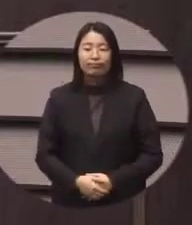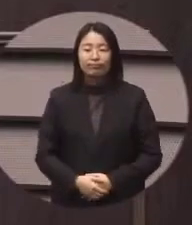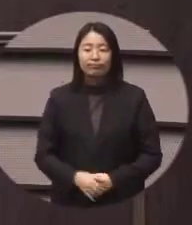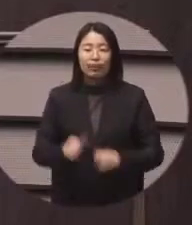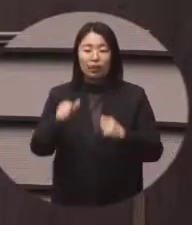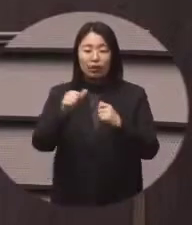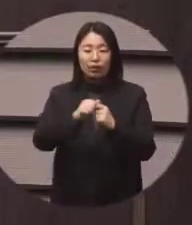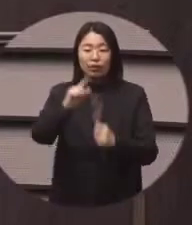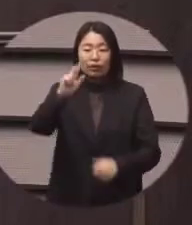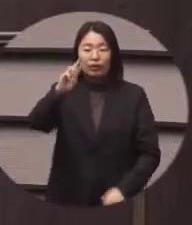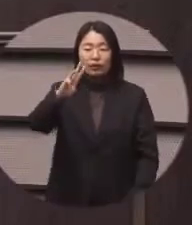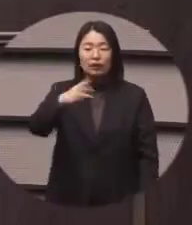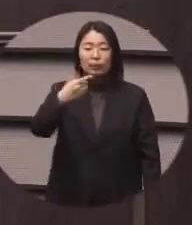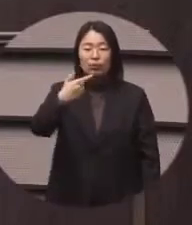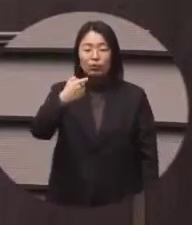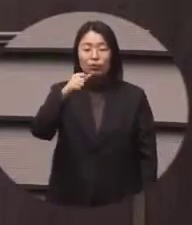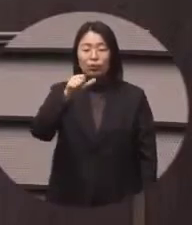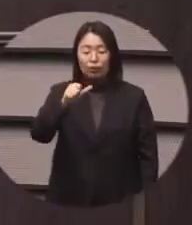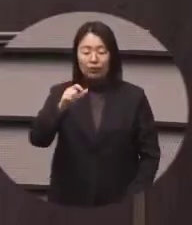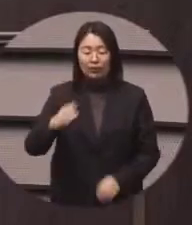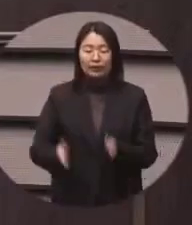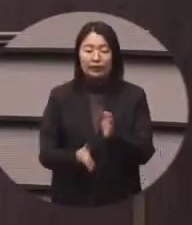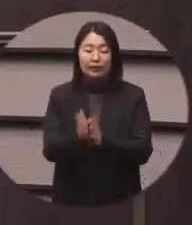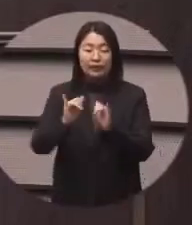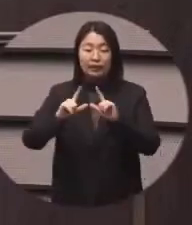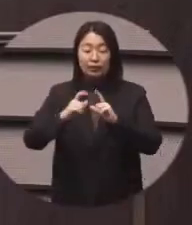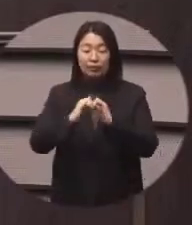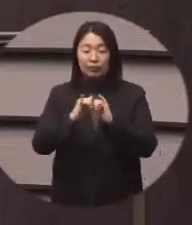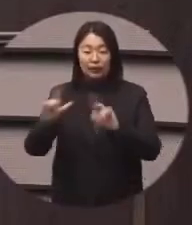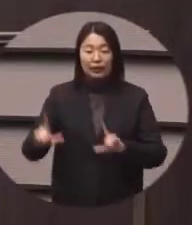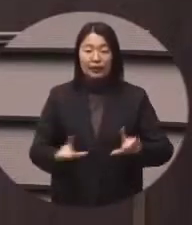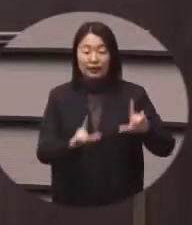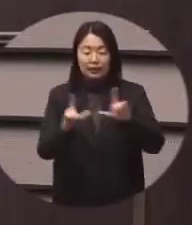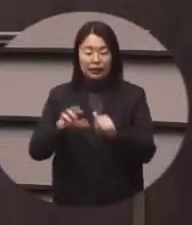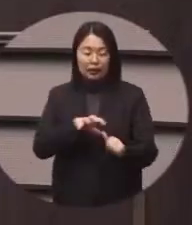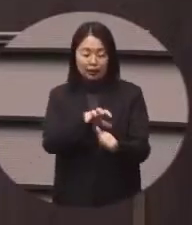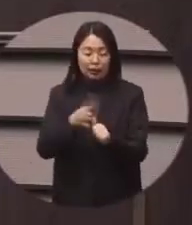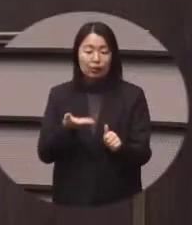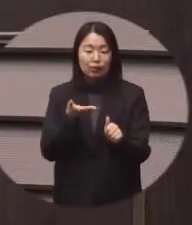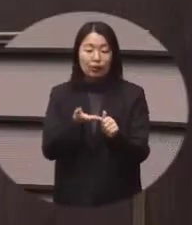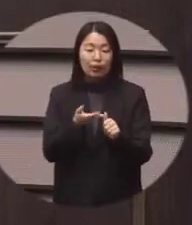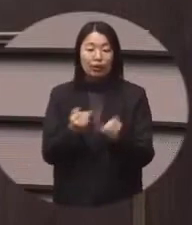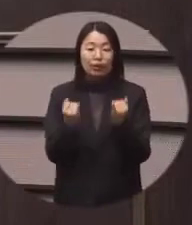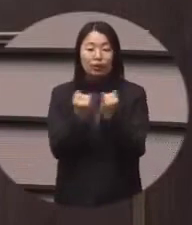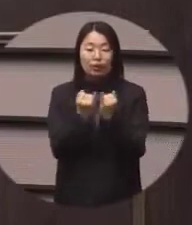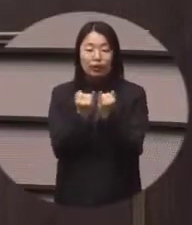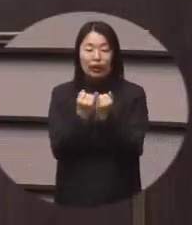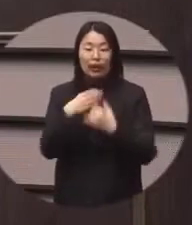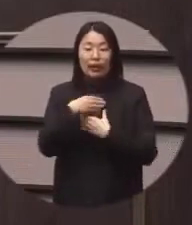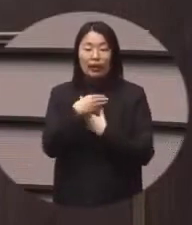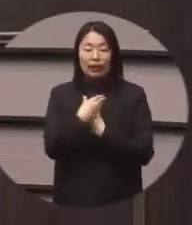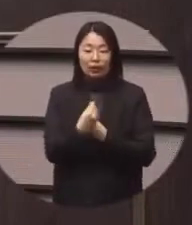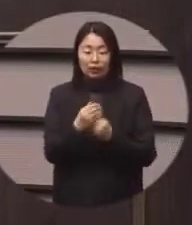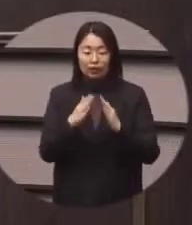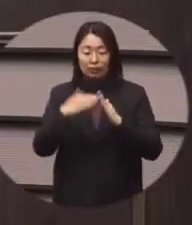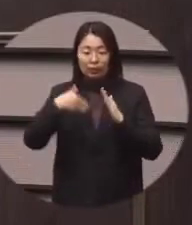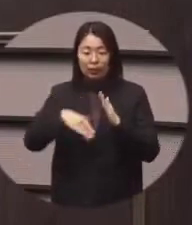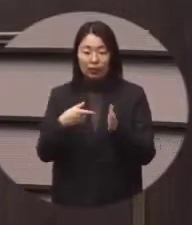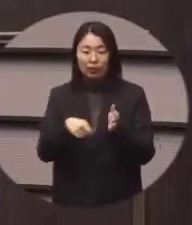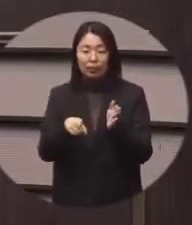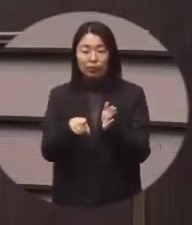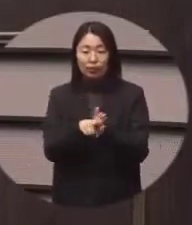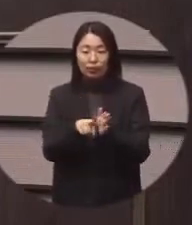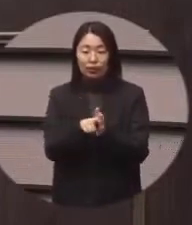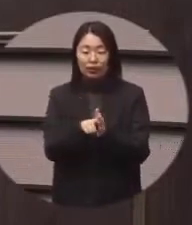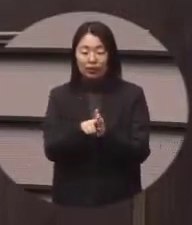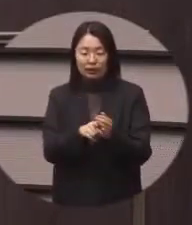다섯째, 365일 시민 일상을 지키겠습니다. 여성들의 안전 귀가를 위한 범죄 예방 안심 통행로 조성과